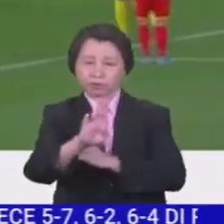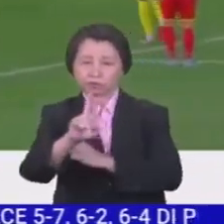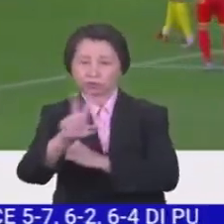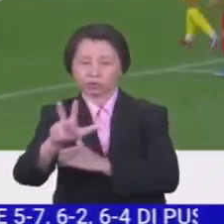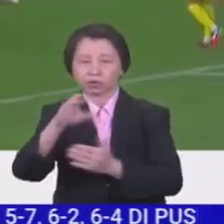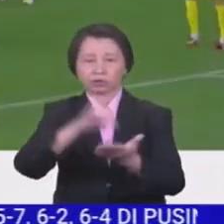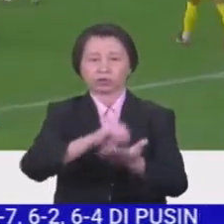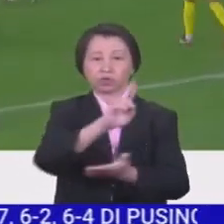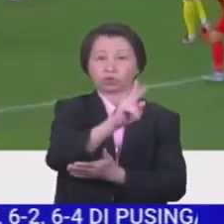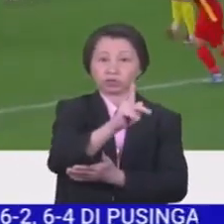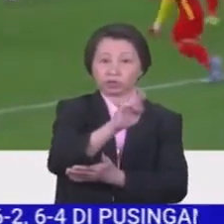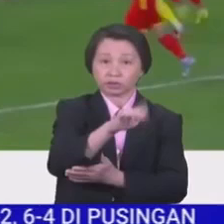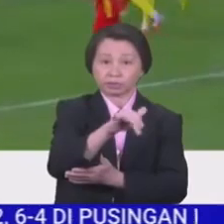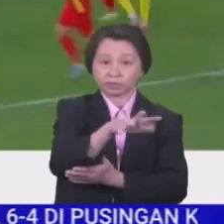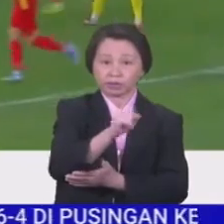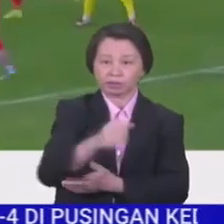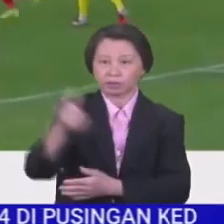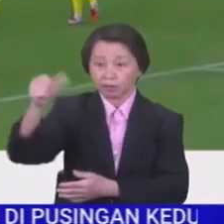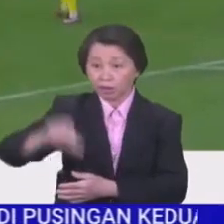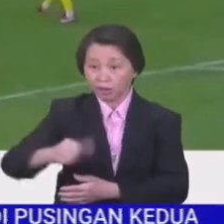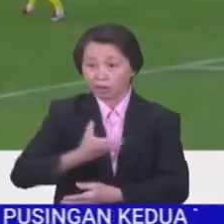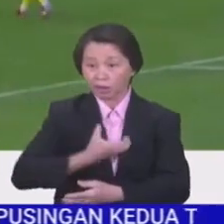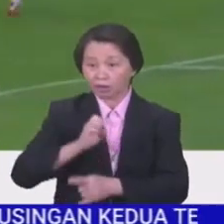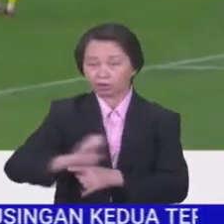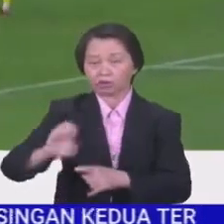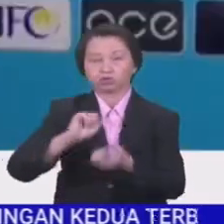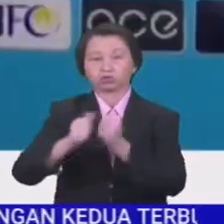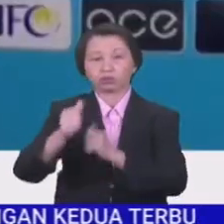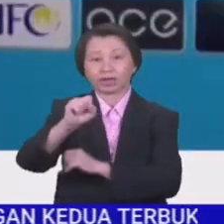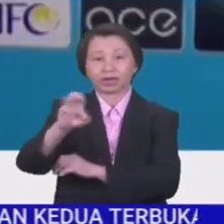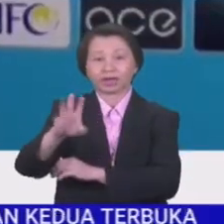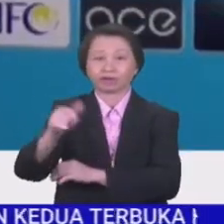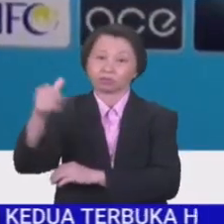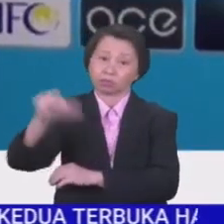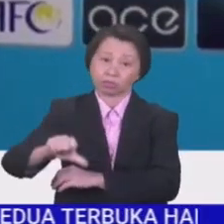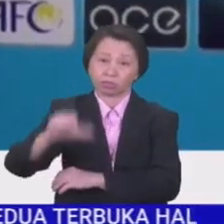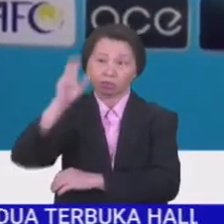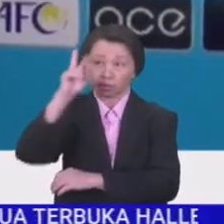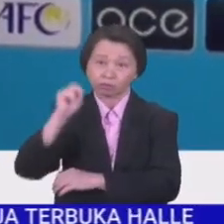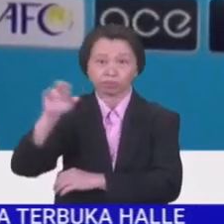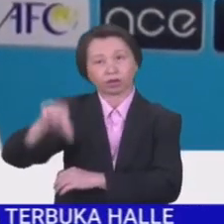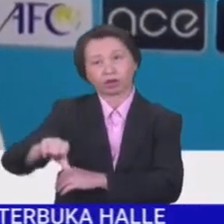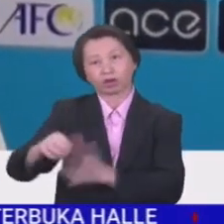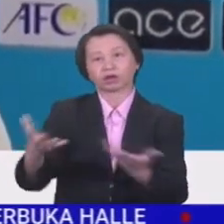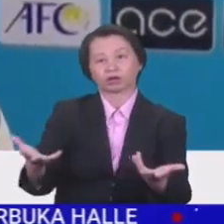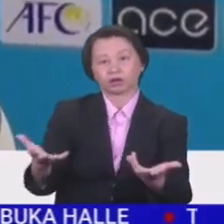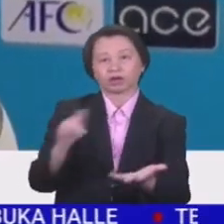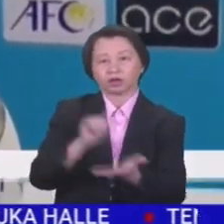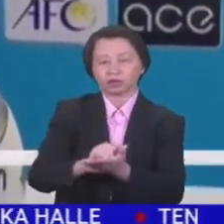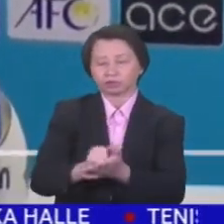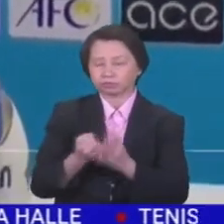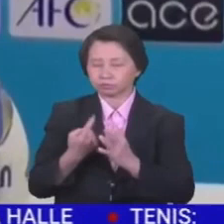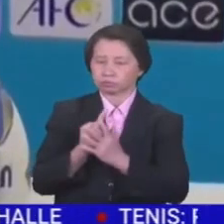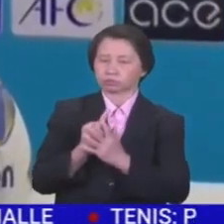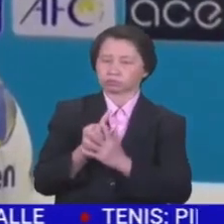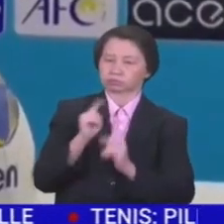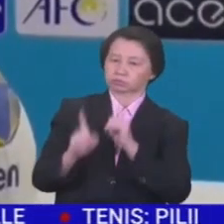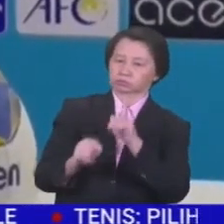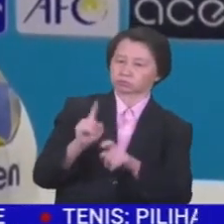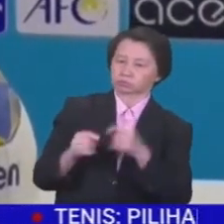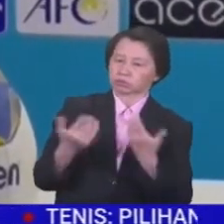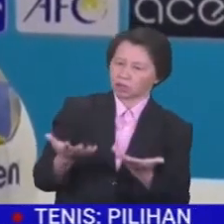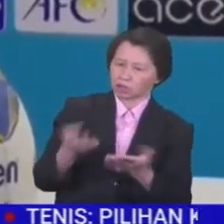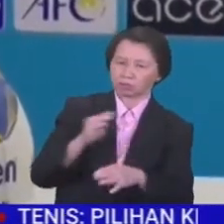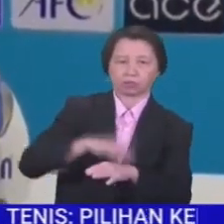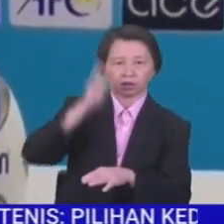Uzbekistan selain gagal membawa pulang pingat emas di Sukan SEA 2021 Hanoi baru-baru ini. Situasi itu mula menimbulkan tanda tanya terhadap